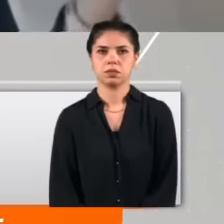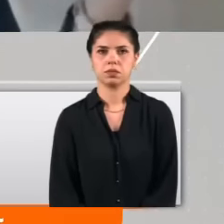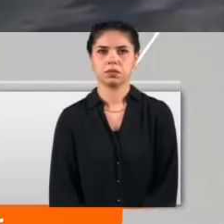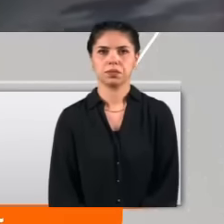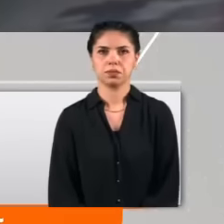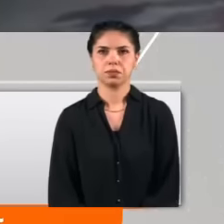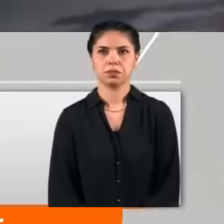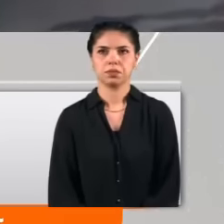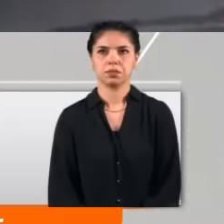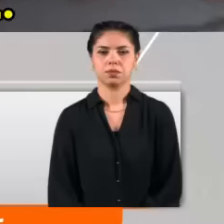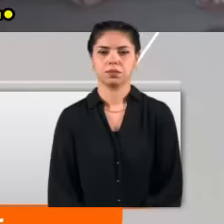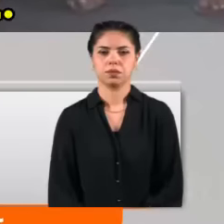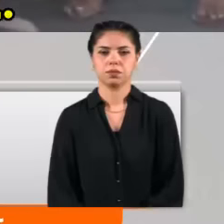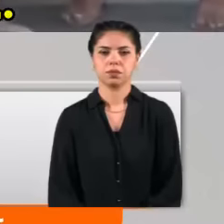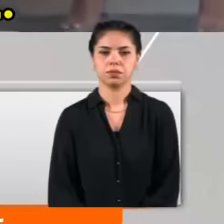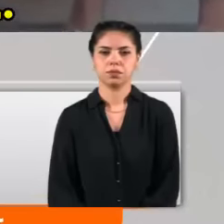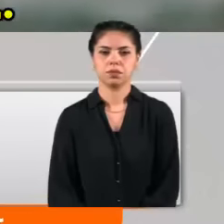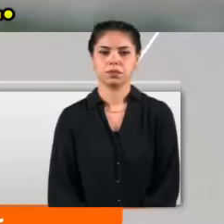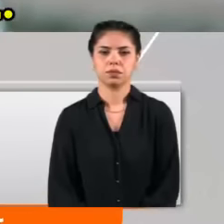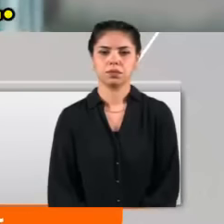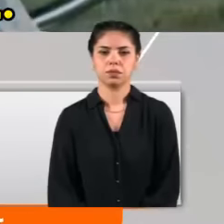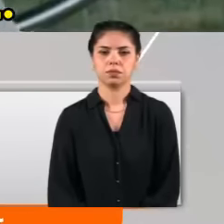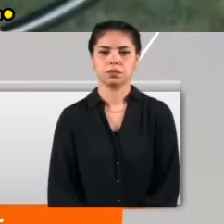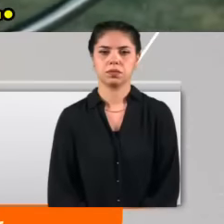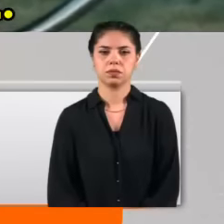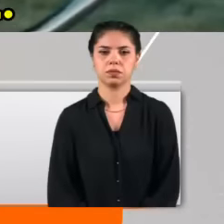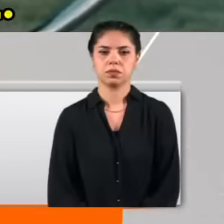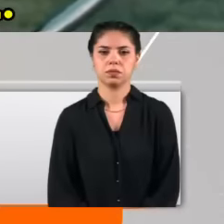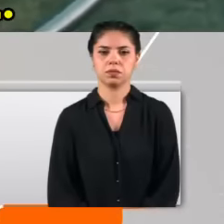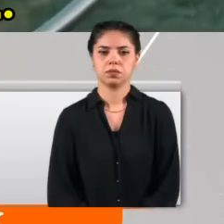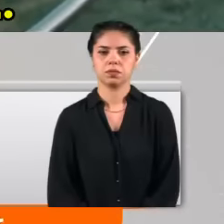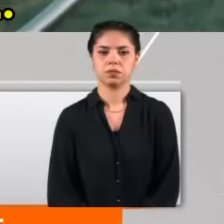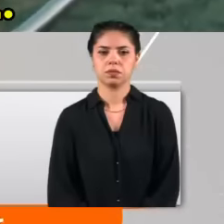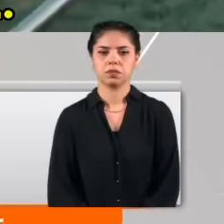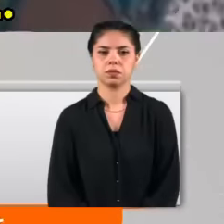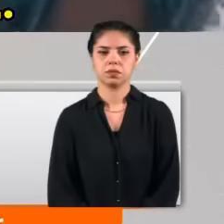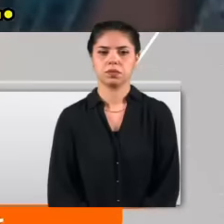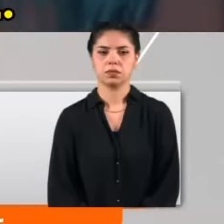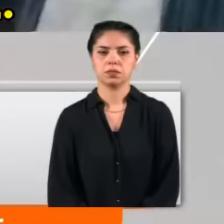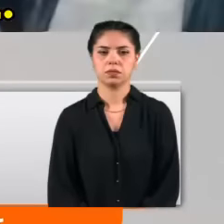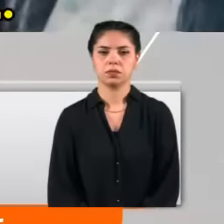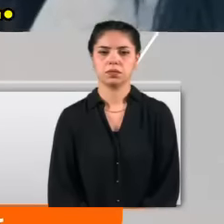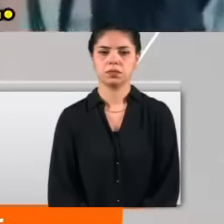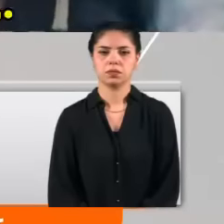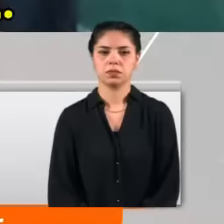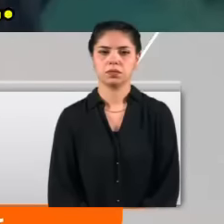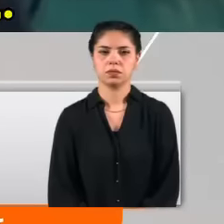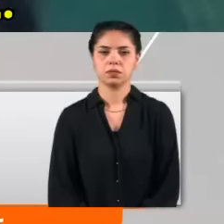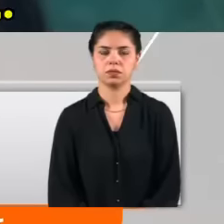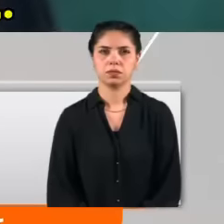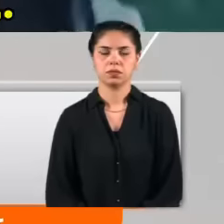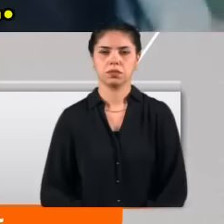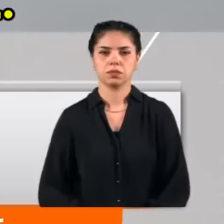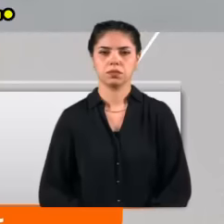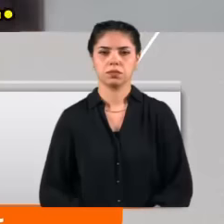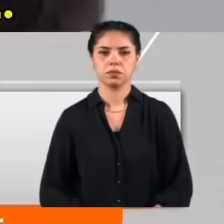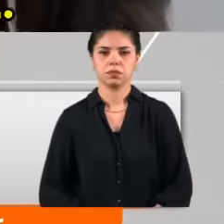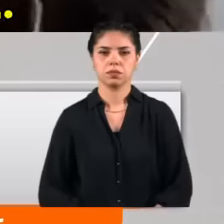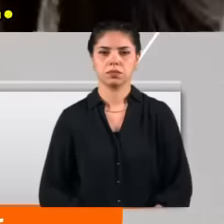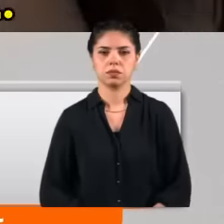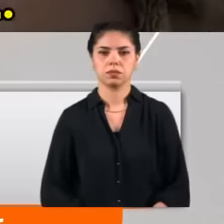Polat'ın bu MASAK raporuna göre ve son iddianameye göre de bir an önce aslında serbest